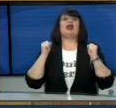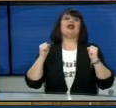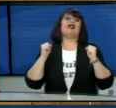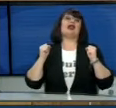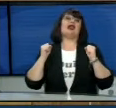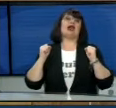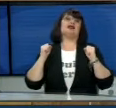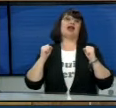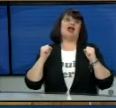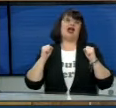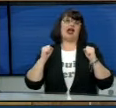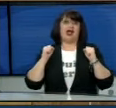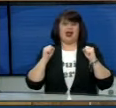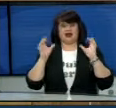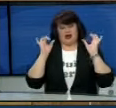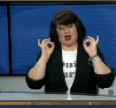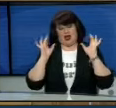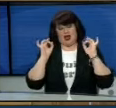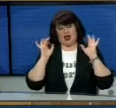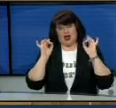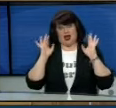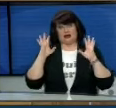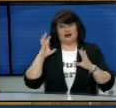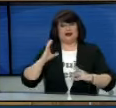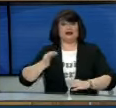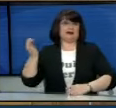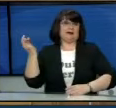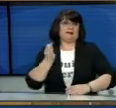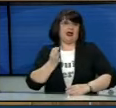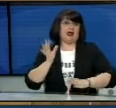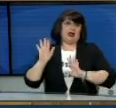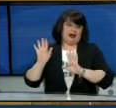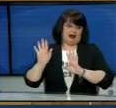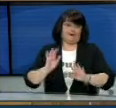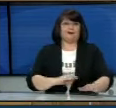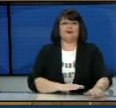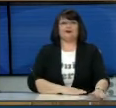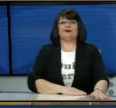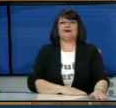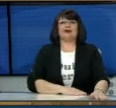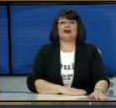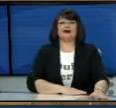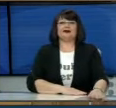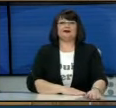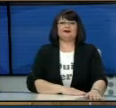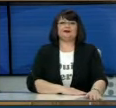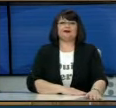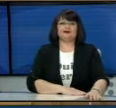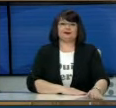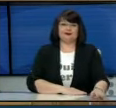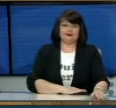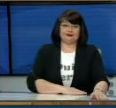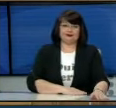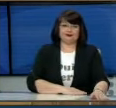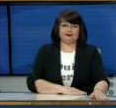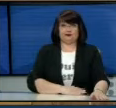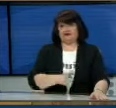την αστική σας καταβολή, δεν την αντέχει καν το κόμμα σας. Πάμε. Λίγη λιγότερη